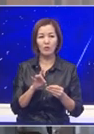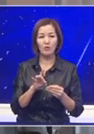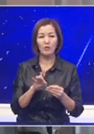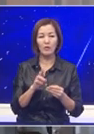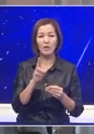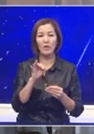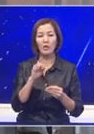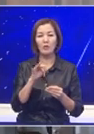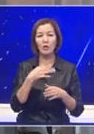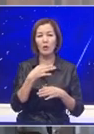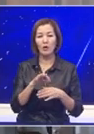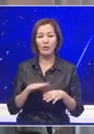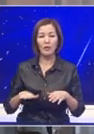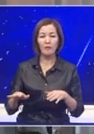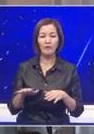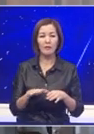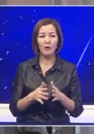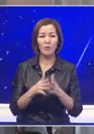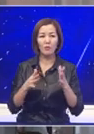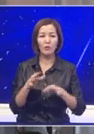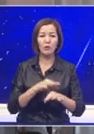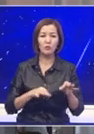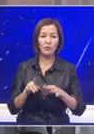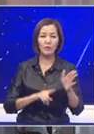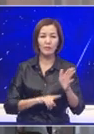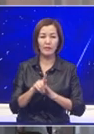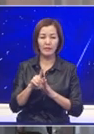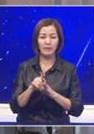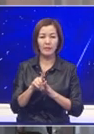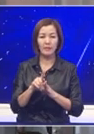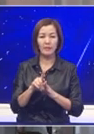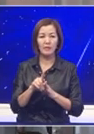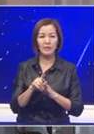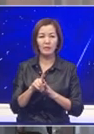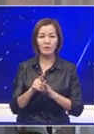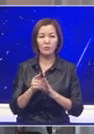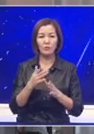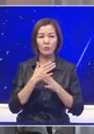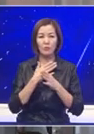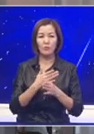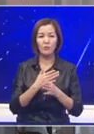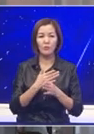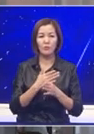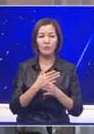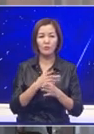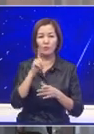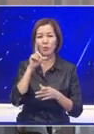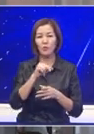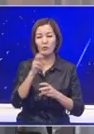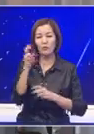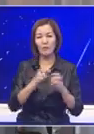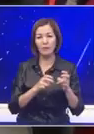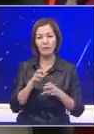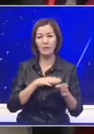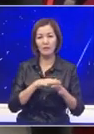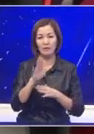Кербұлақ ауданында үлкен жобаны қолға алып жатырмыз. Осы жобаның нәтижесінде осы құс фабрикасы салынып іске